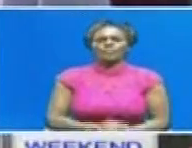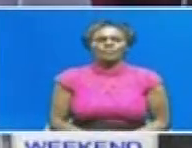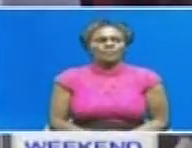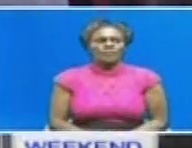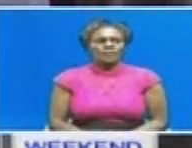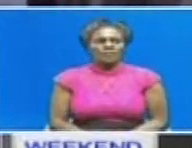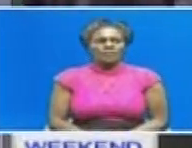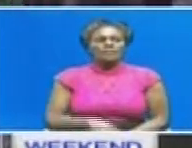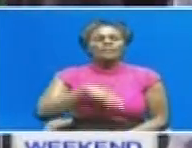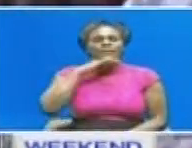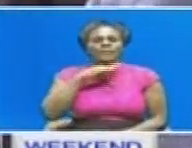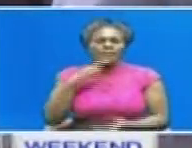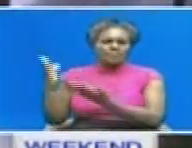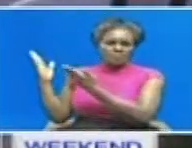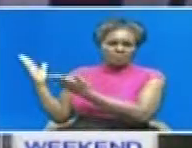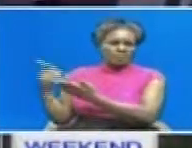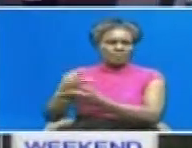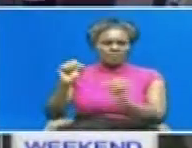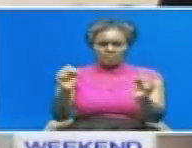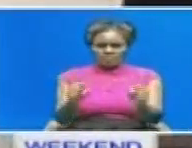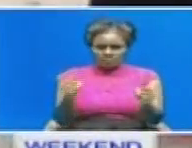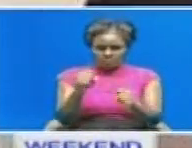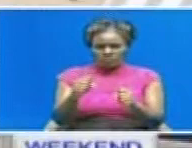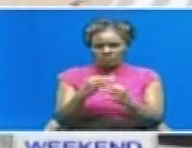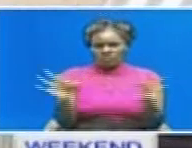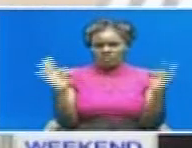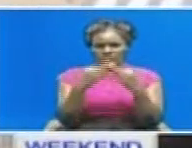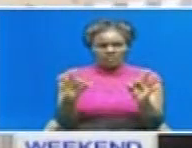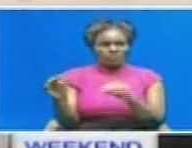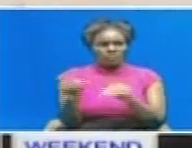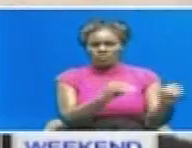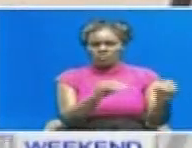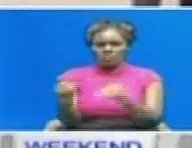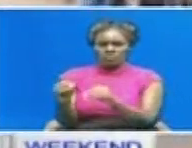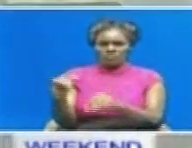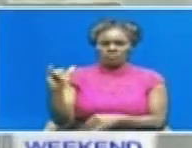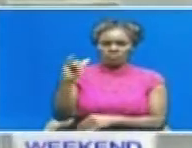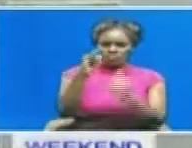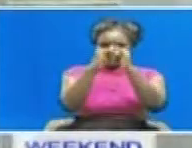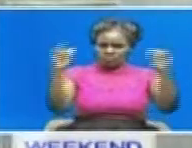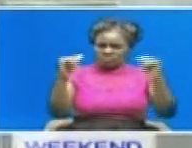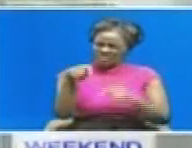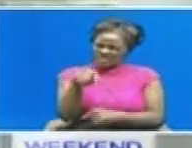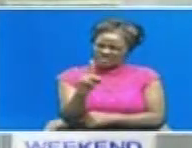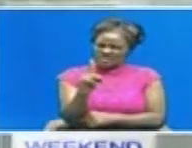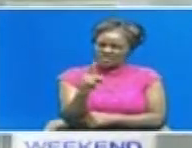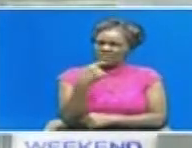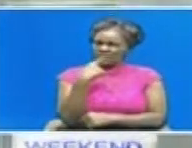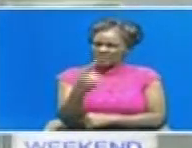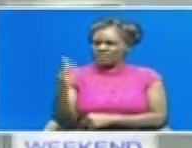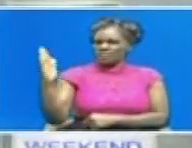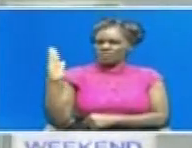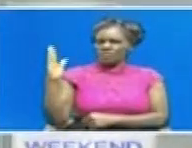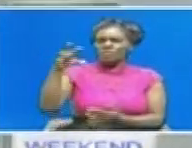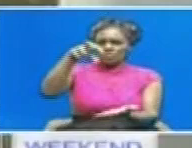terrorists lay dead here, the fact that they were able to yet again move freely and make their way to a military base is in itself telling of the security